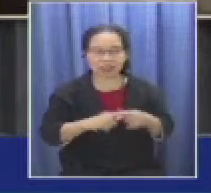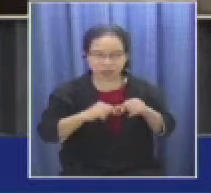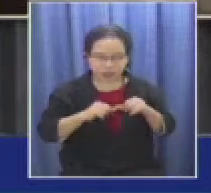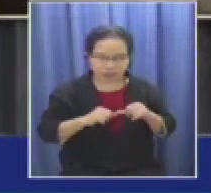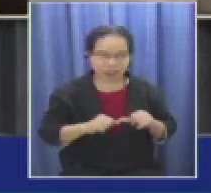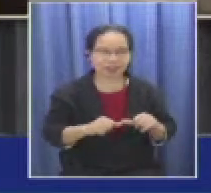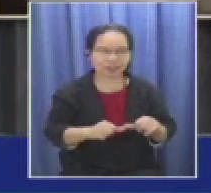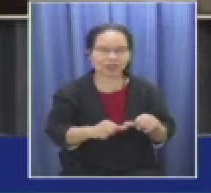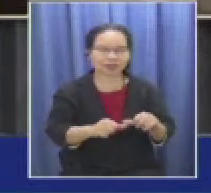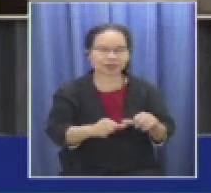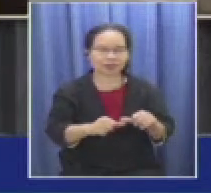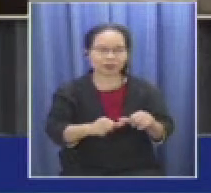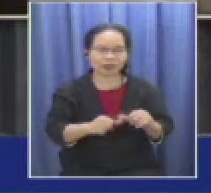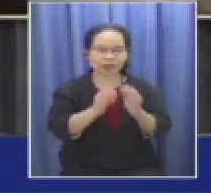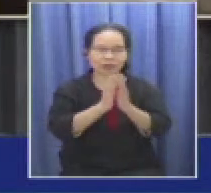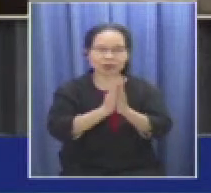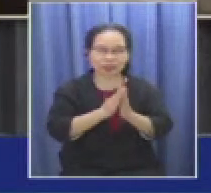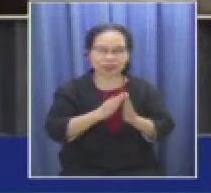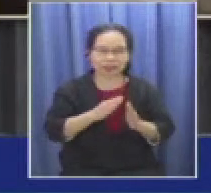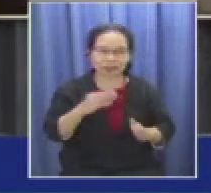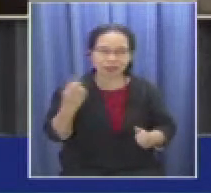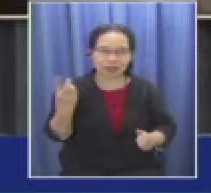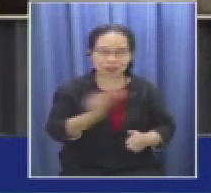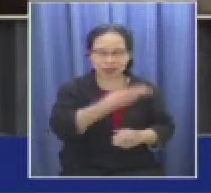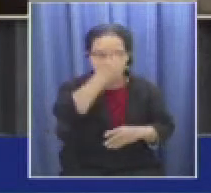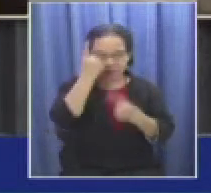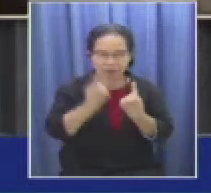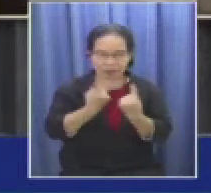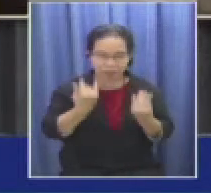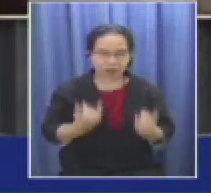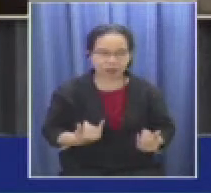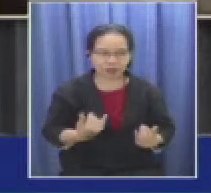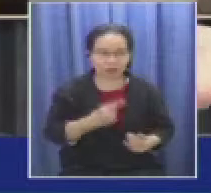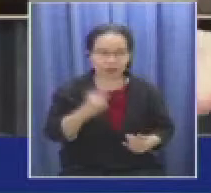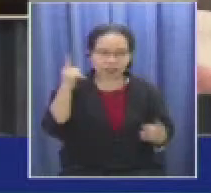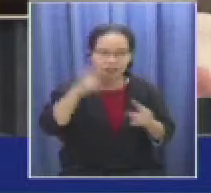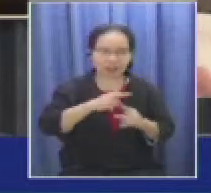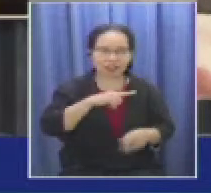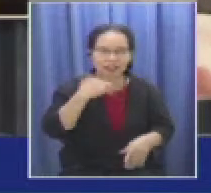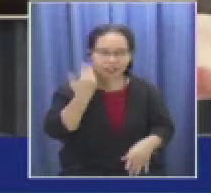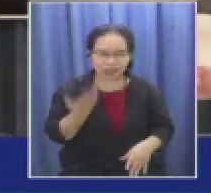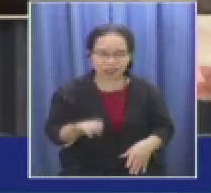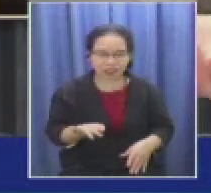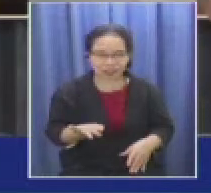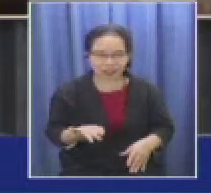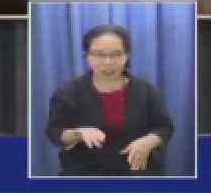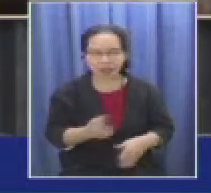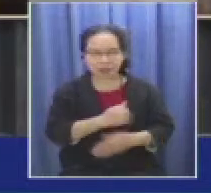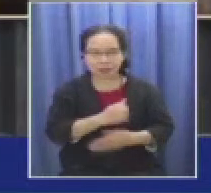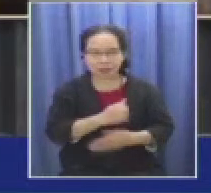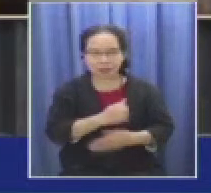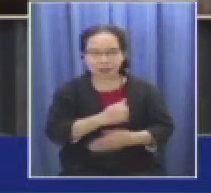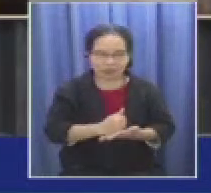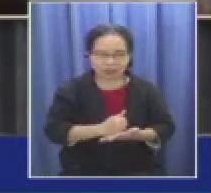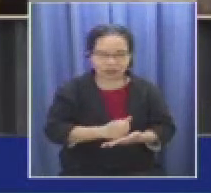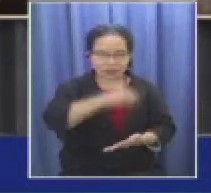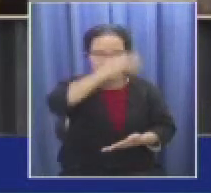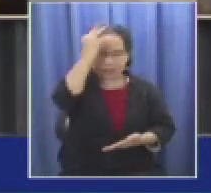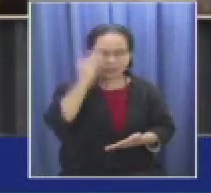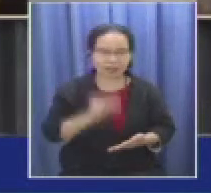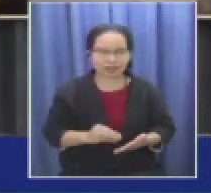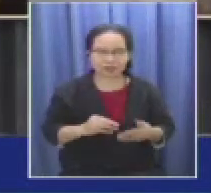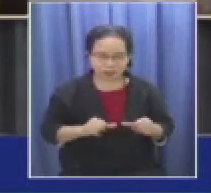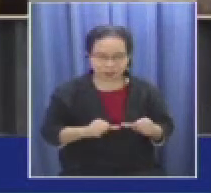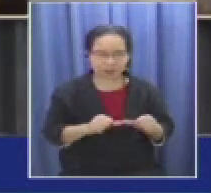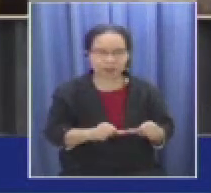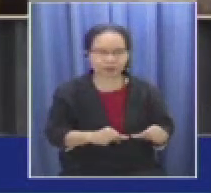nkyerɛ Maria sɛ ɔma wo mpaeɛ ma wo ɛmfa wɔ sɛdeɛ nkɔto wɔ bi so na ɛberɛ a woka sɛ Maria yɛ Nyankopɔn